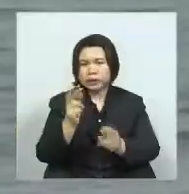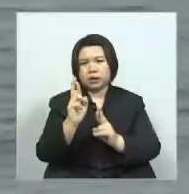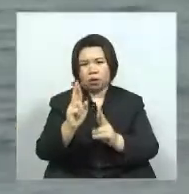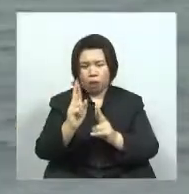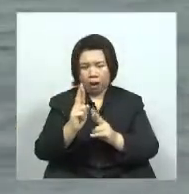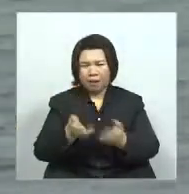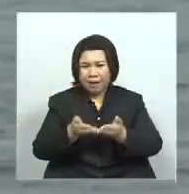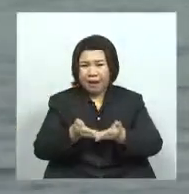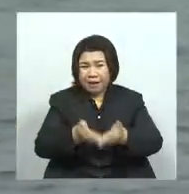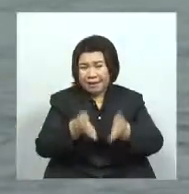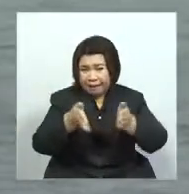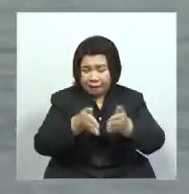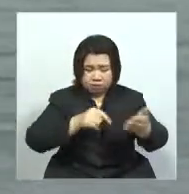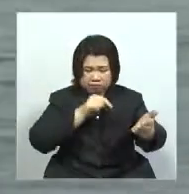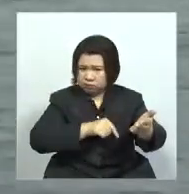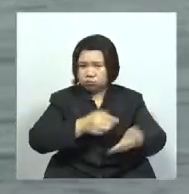ัดระวัง bowsec